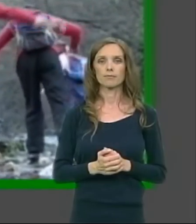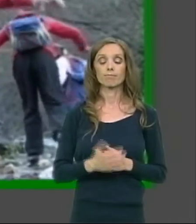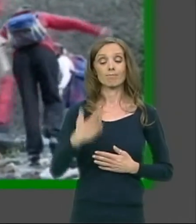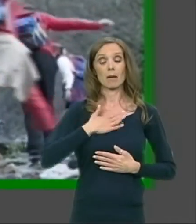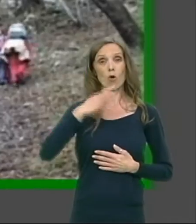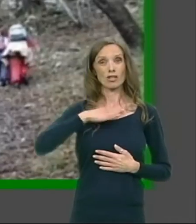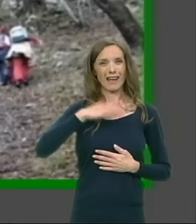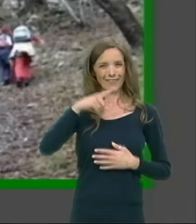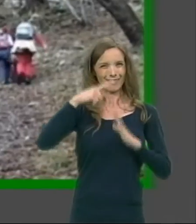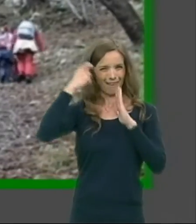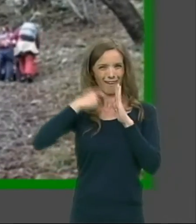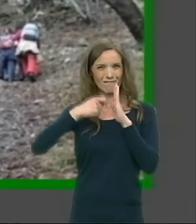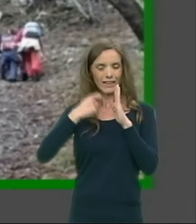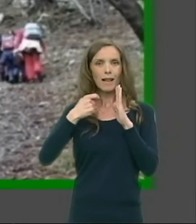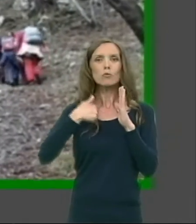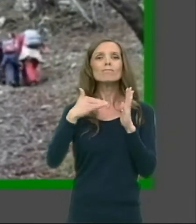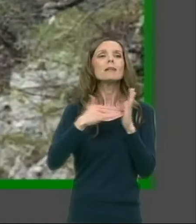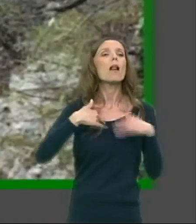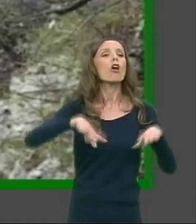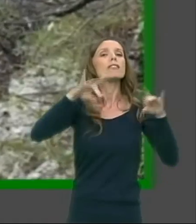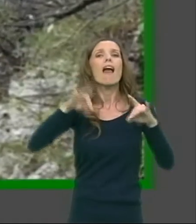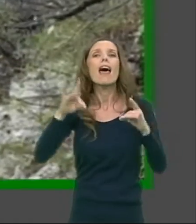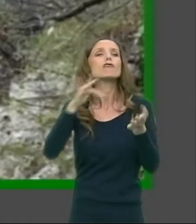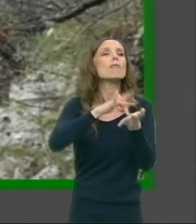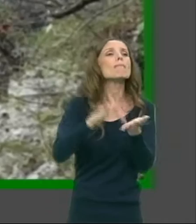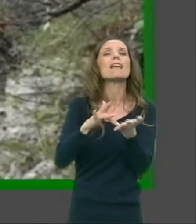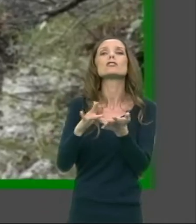Moj zadatak je bio da pronađem prostore, mesta,